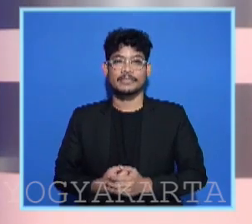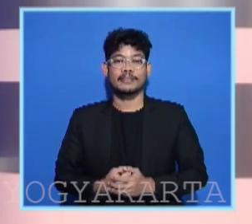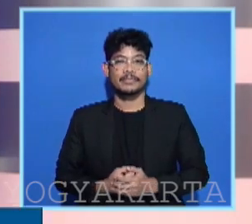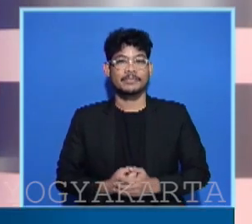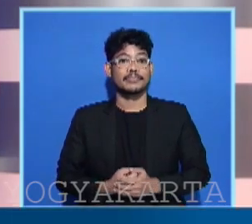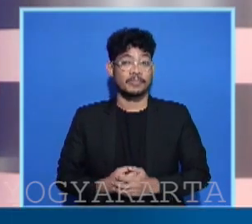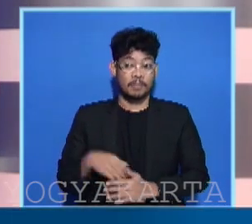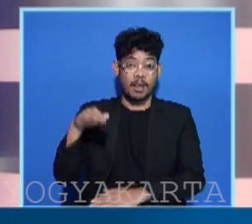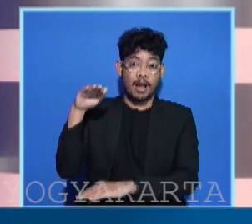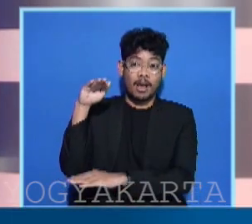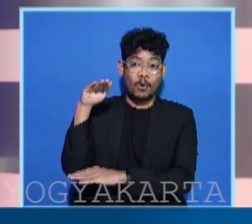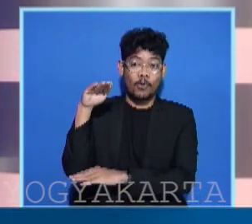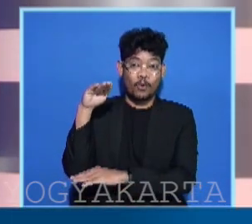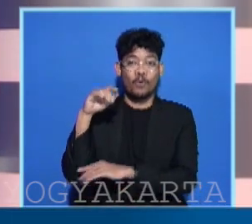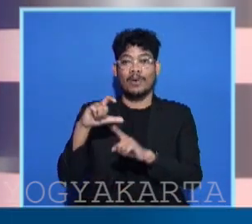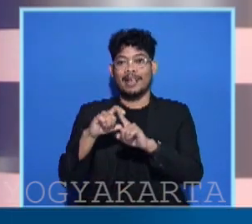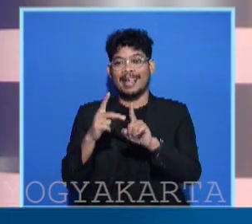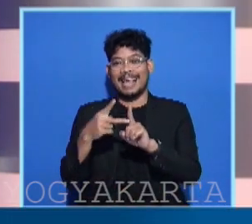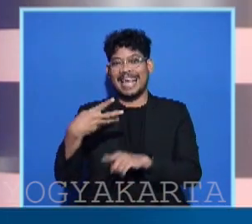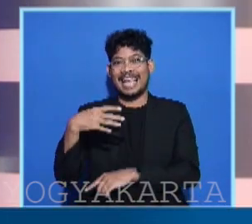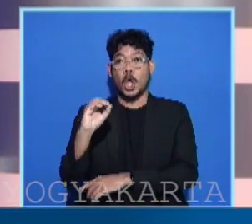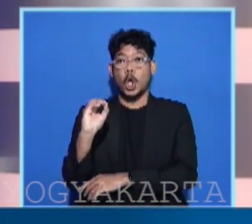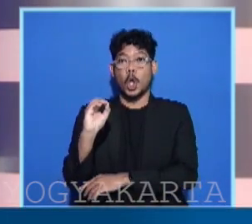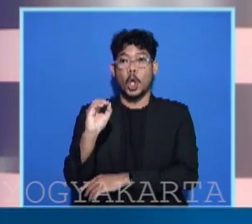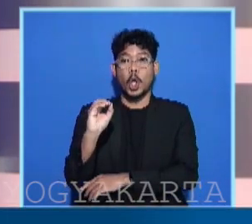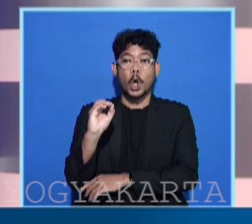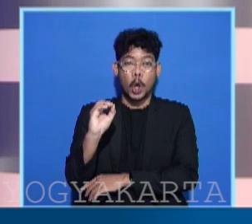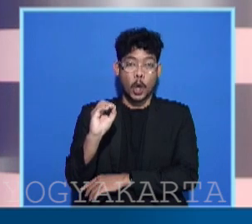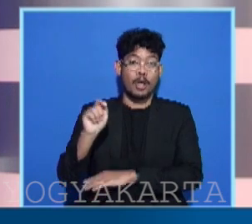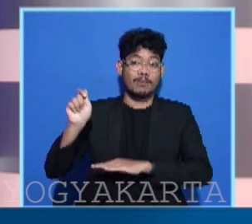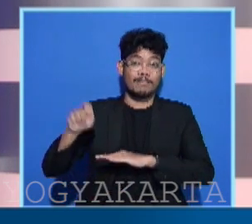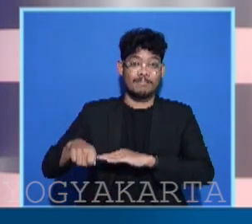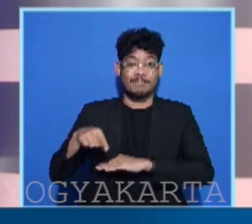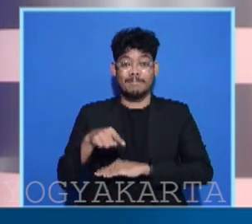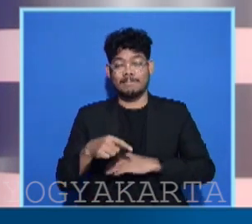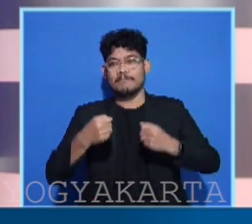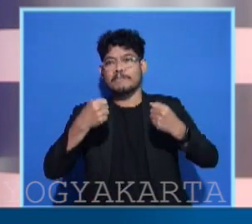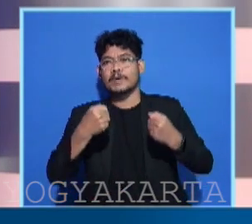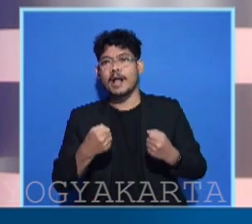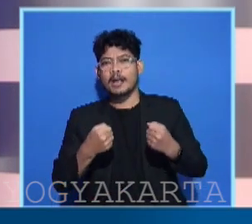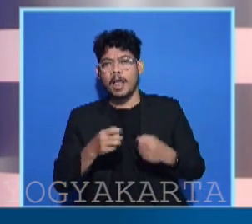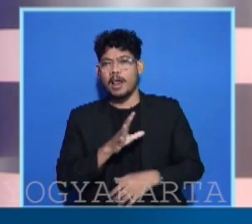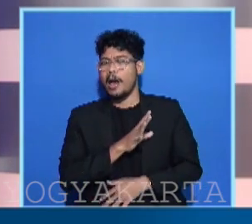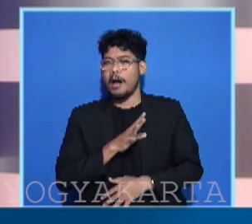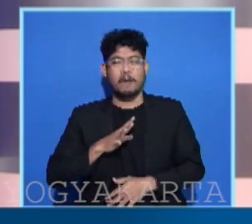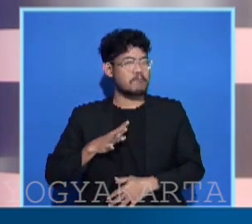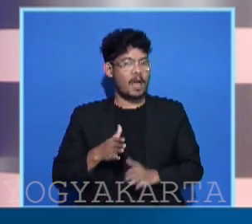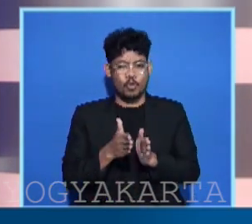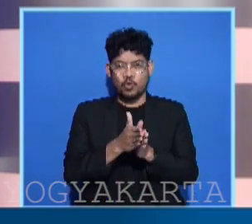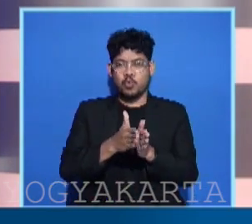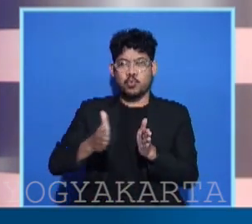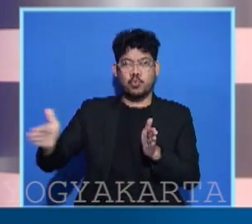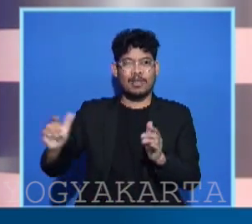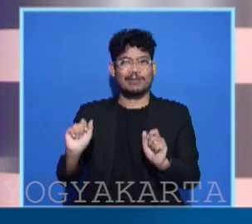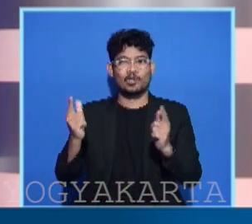Terdakwa Deo Dava Syahdila dijatuhi vonis seumur hidup oleh Hakim Pengadilan Negeri Mungkid Kabupaten Magelang, Jawa Tengah. Pemuda 22 tahun